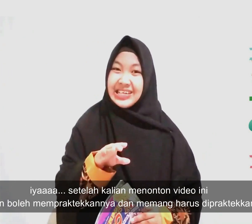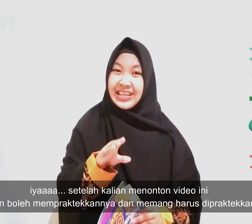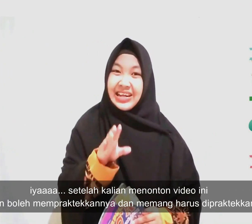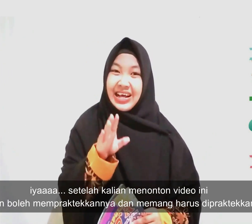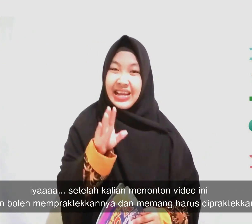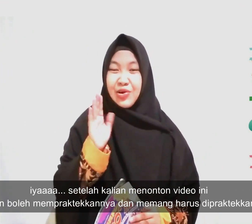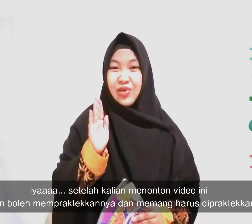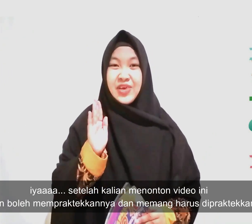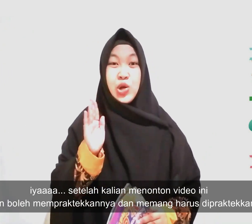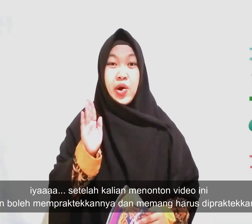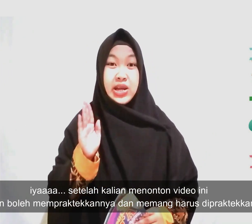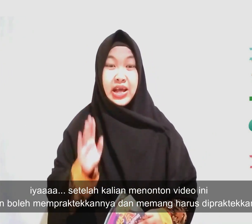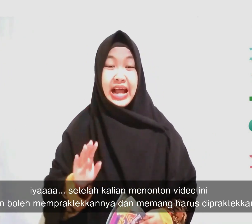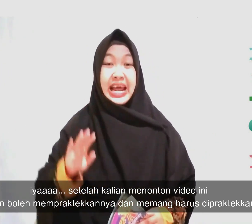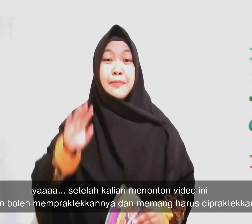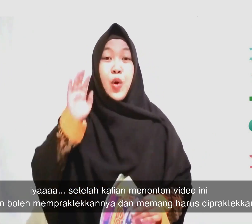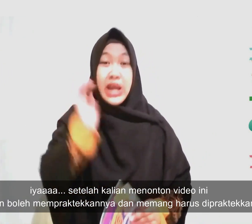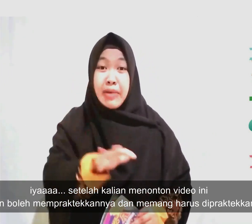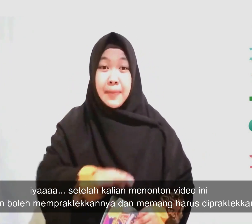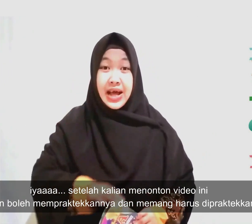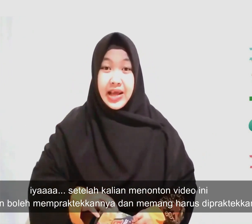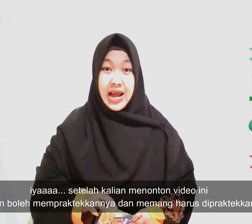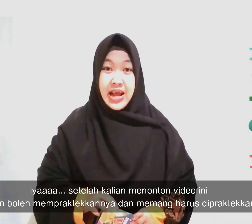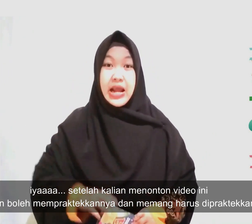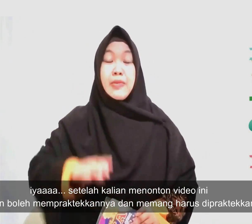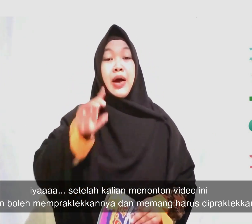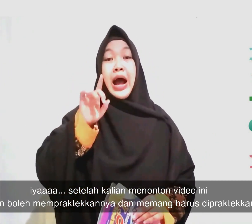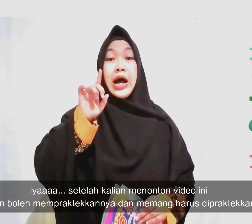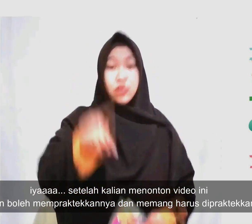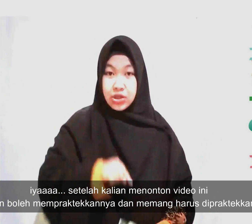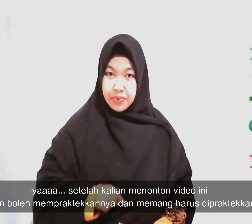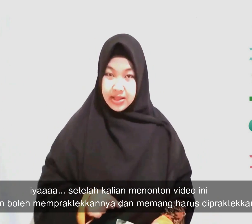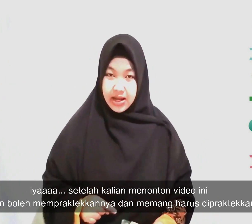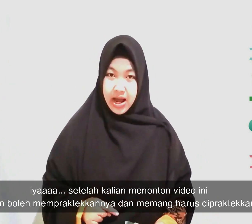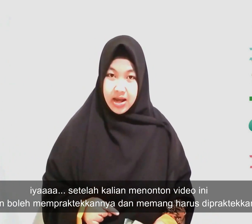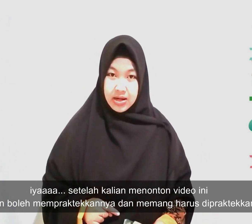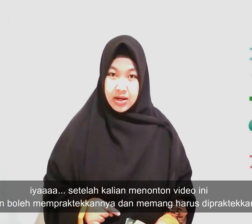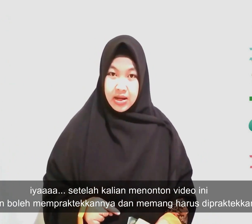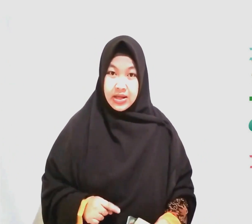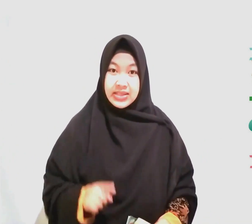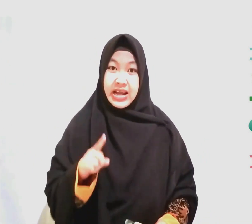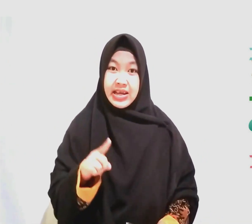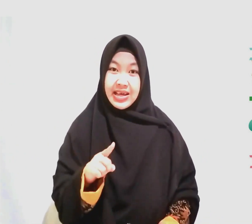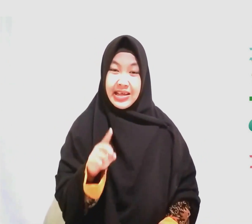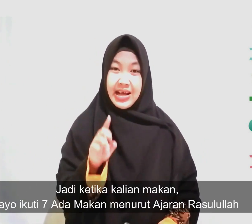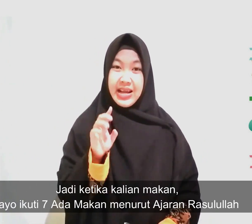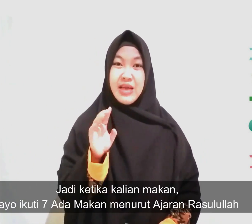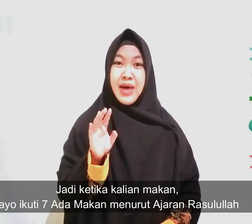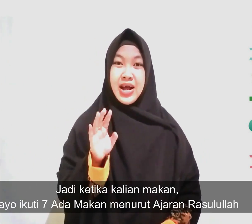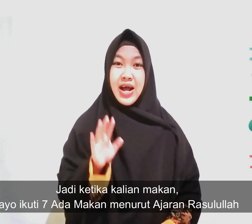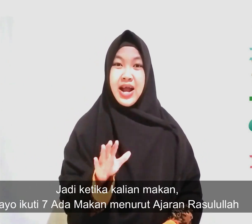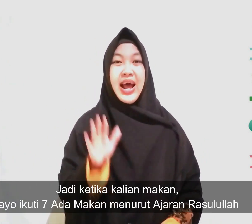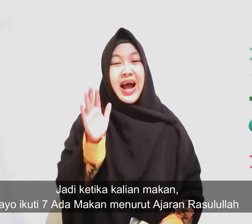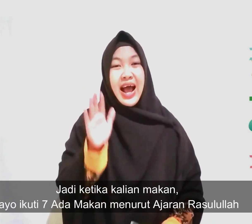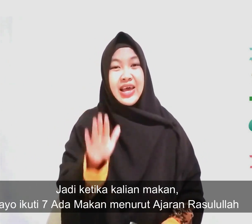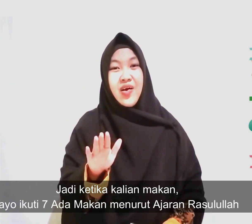Iya, setelah kalian nonton video ini, kalian boleh mempraktekannya dan memang harus dipraktekkan. Jadi ketika